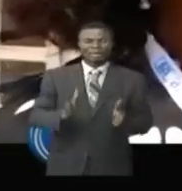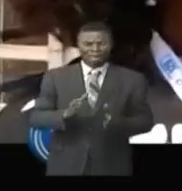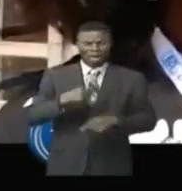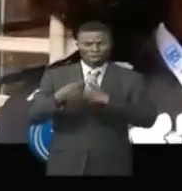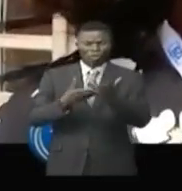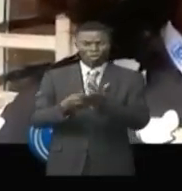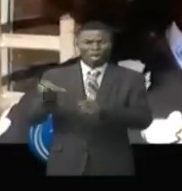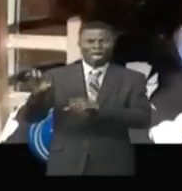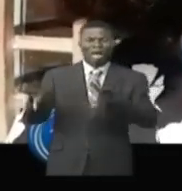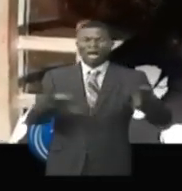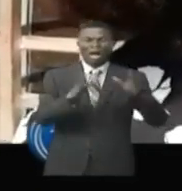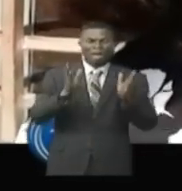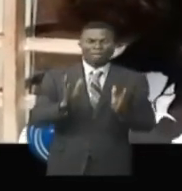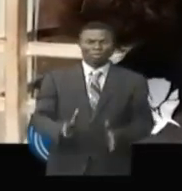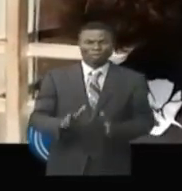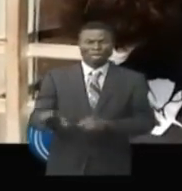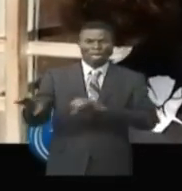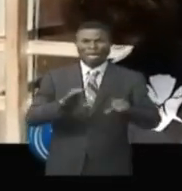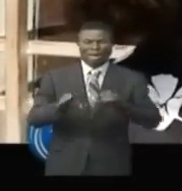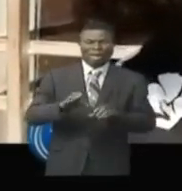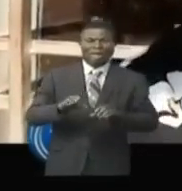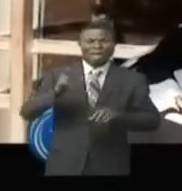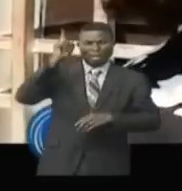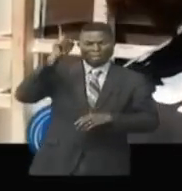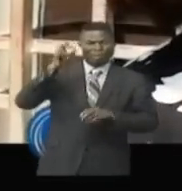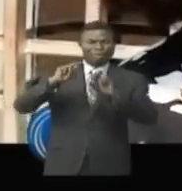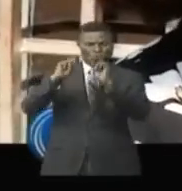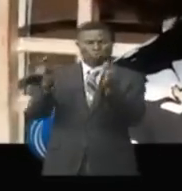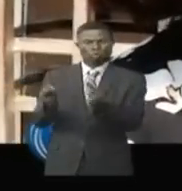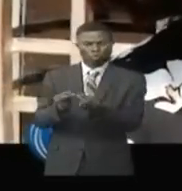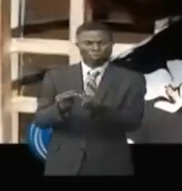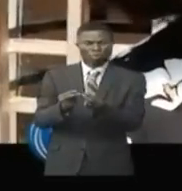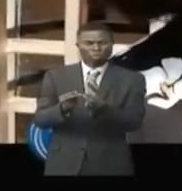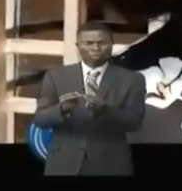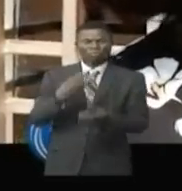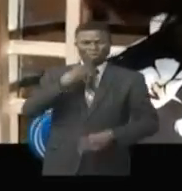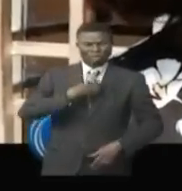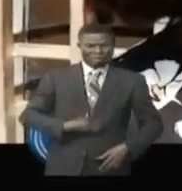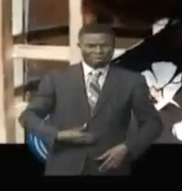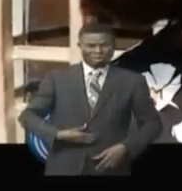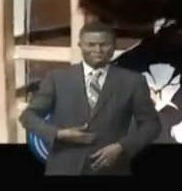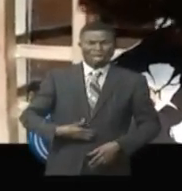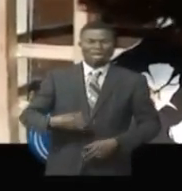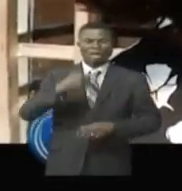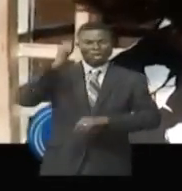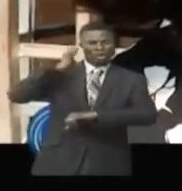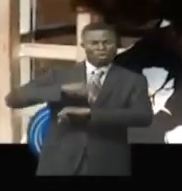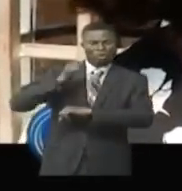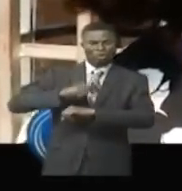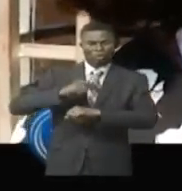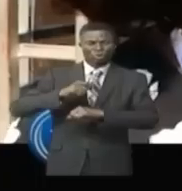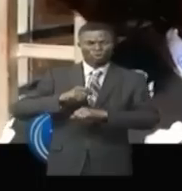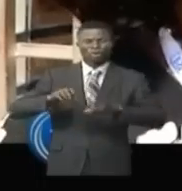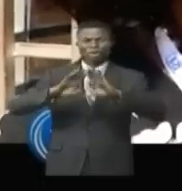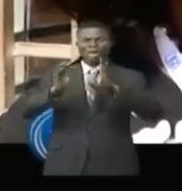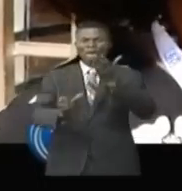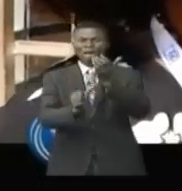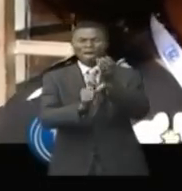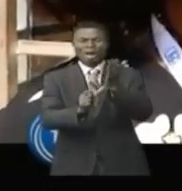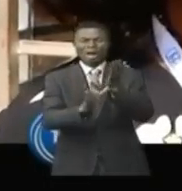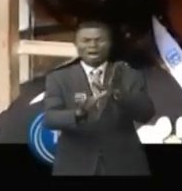aux acteurs que nous appelons les acteurs de première ligne, c'est-à-dire les magistrats, les avocats, les OPJ, les assistants